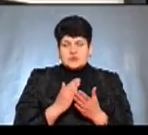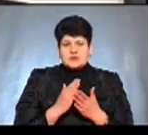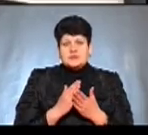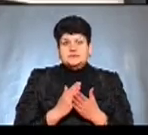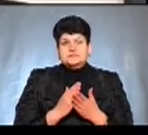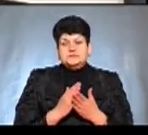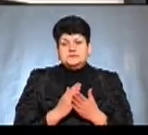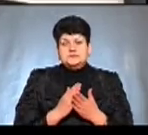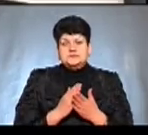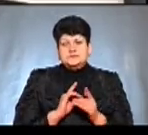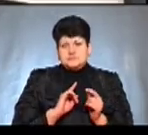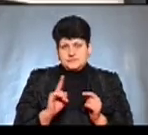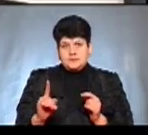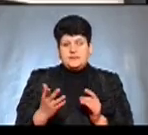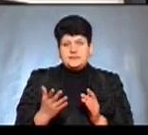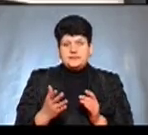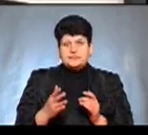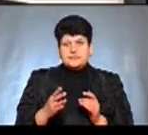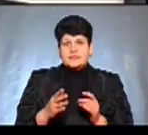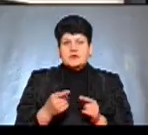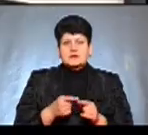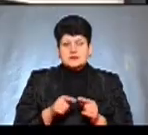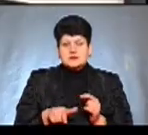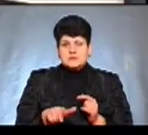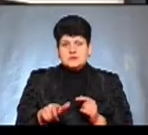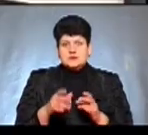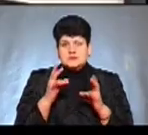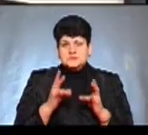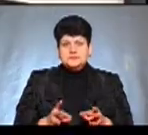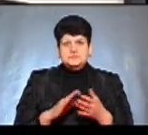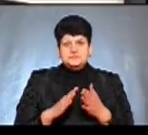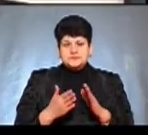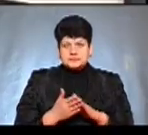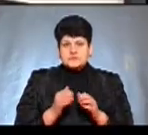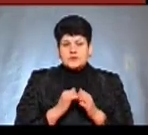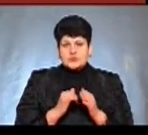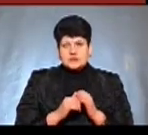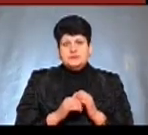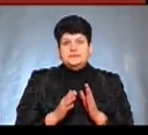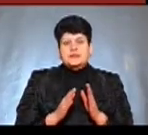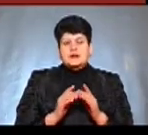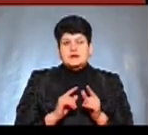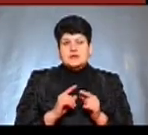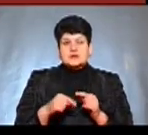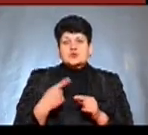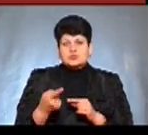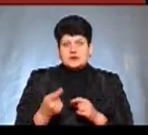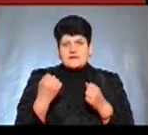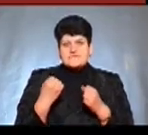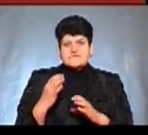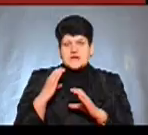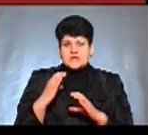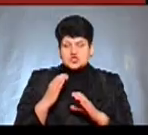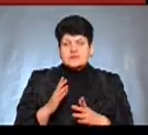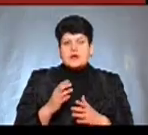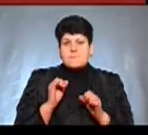шляхопроводом. Шляхопровід знаходиться насправді в аварійному стані. Кожна чергова вантажівка, яка там рухається, вона може